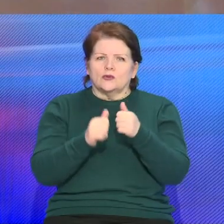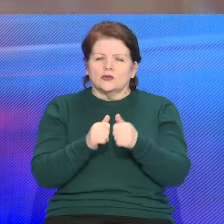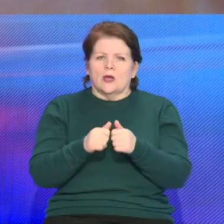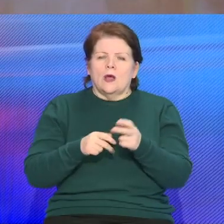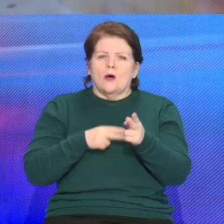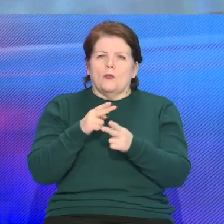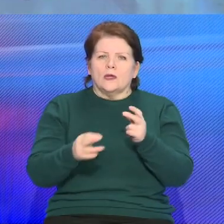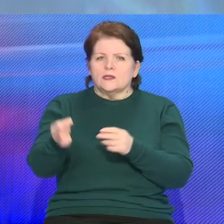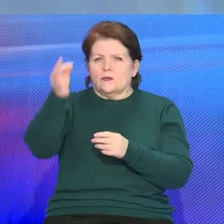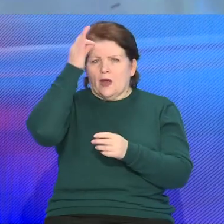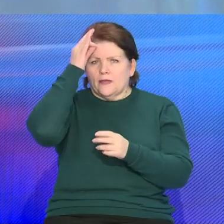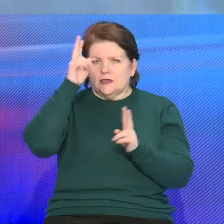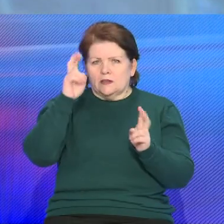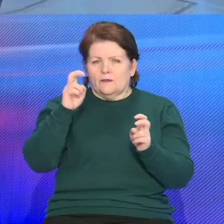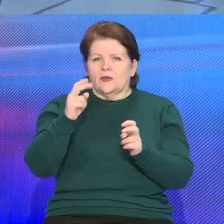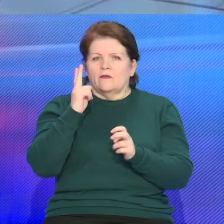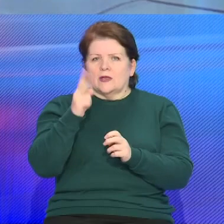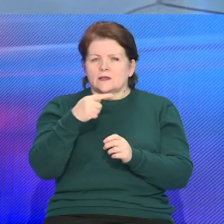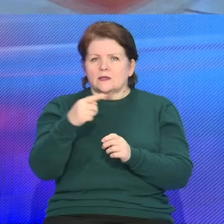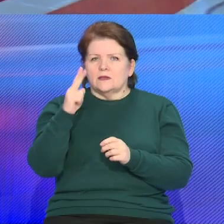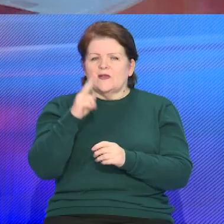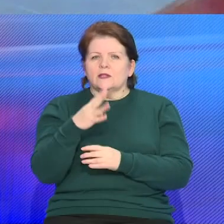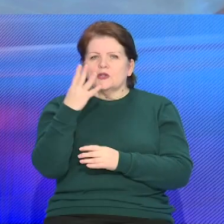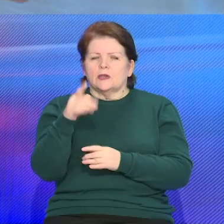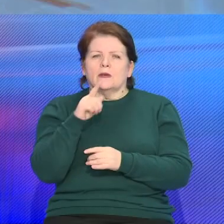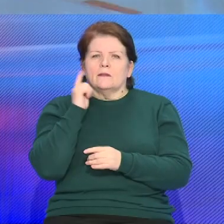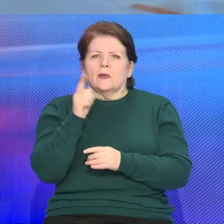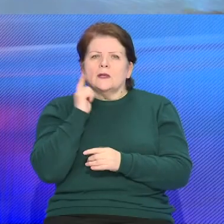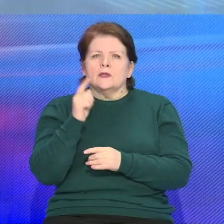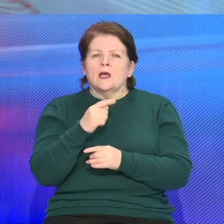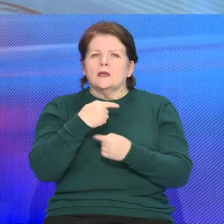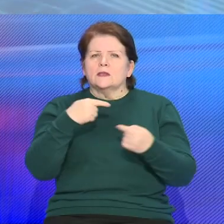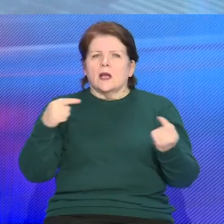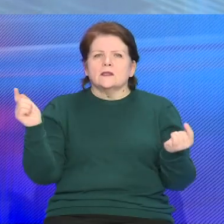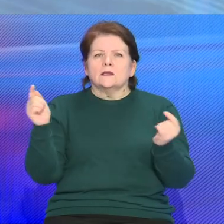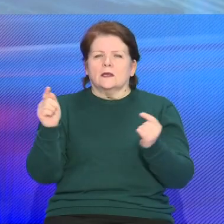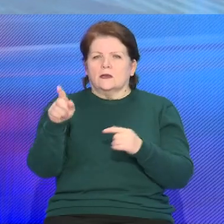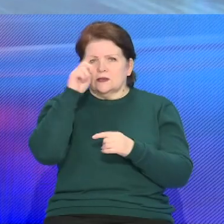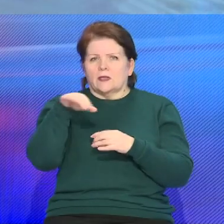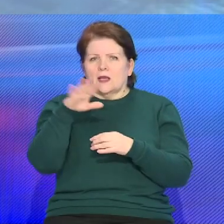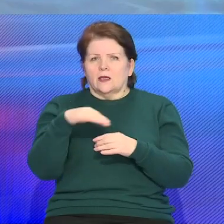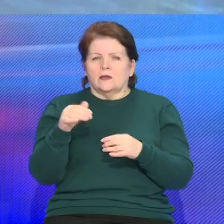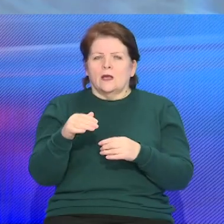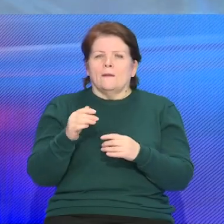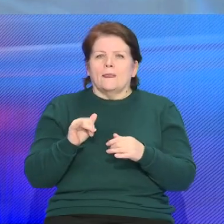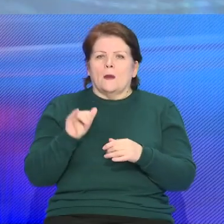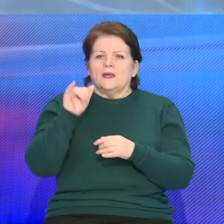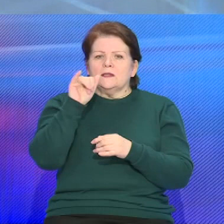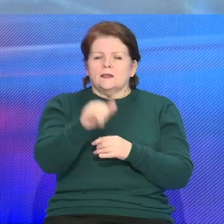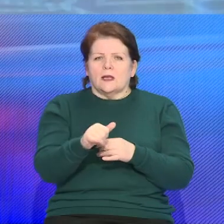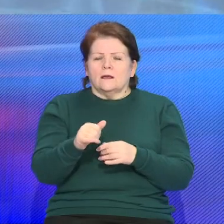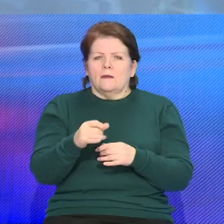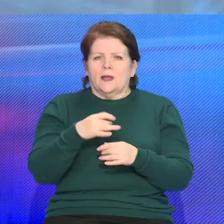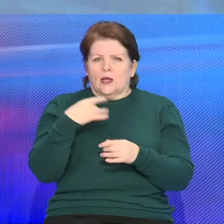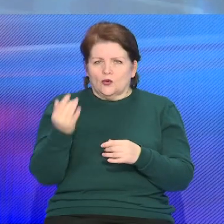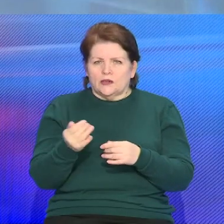памяці 2024». Моладзь з розных краін СНД. Ён аб'яднае трэці раз. Сёлета ад Беларусі ў падарожжа адправяцца